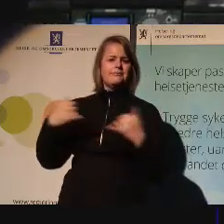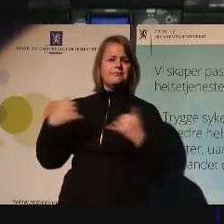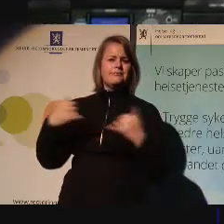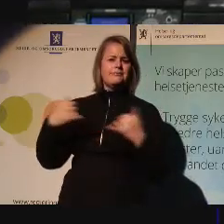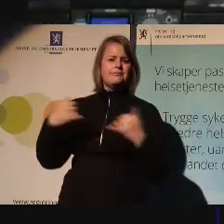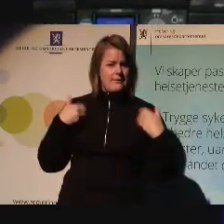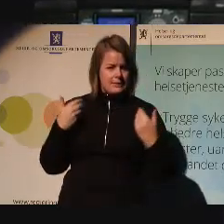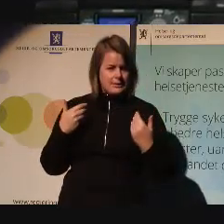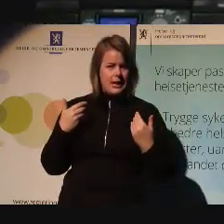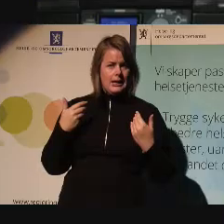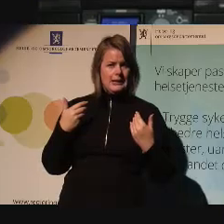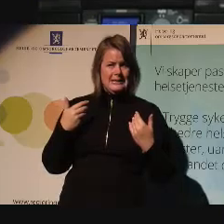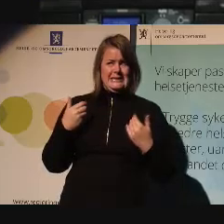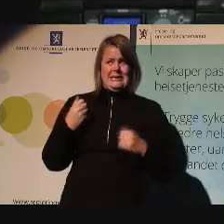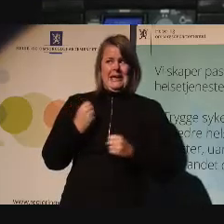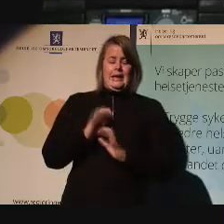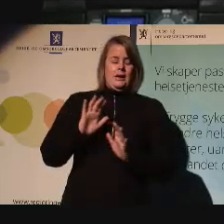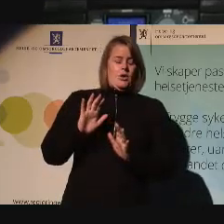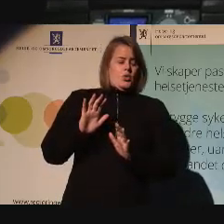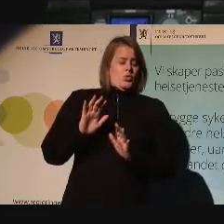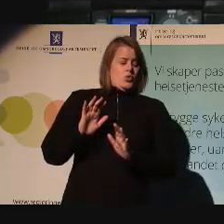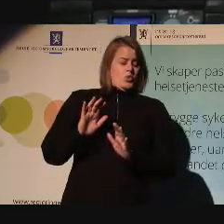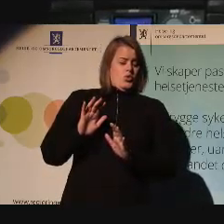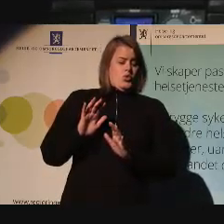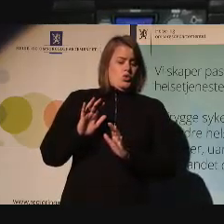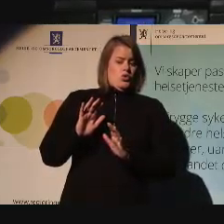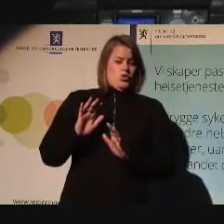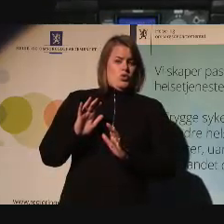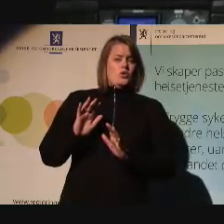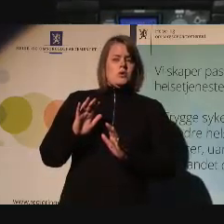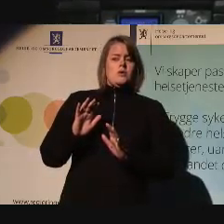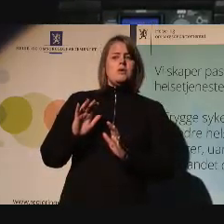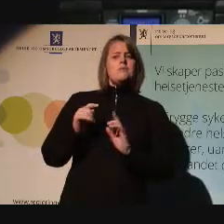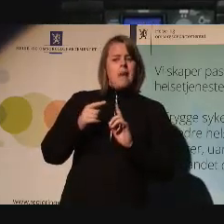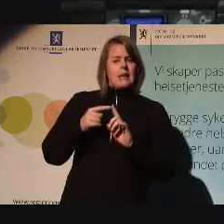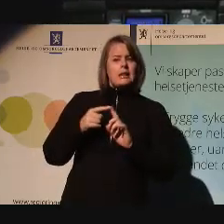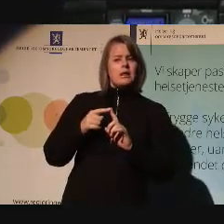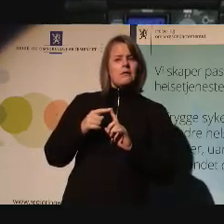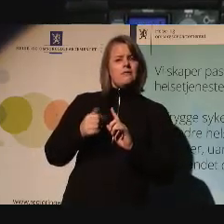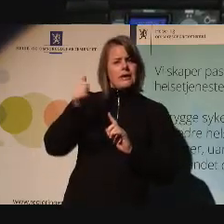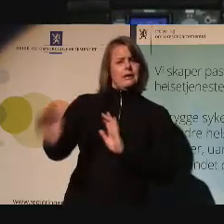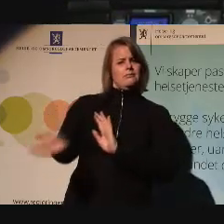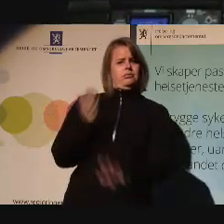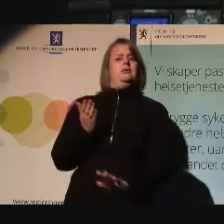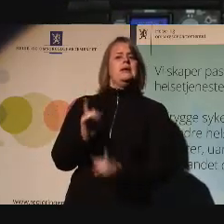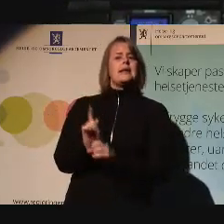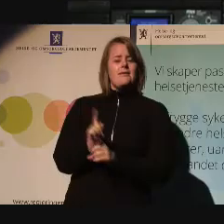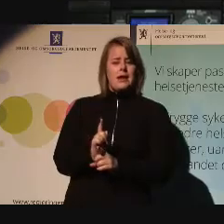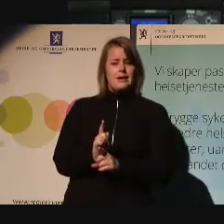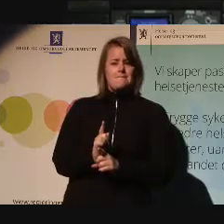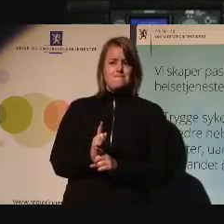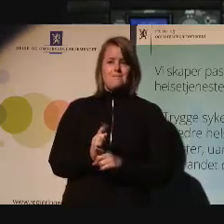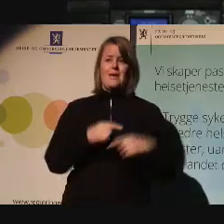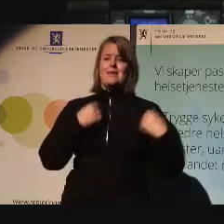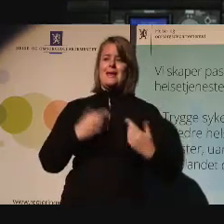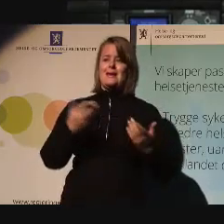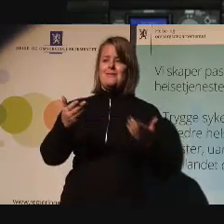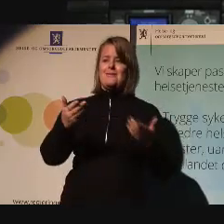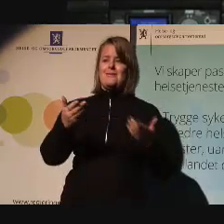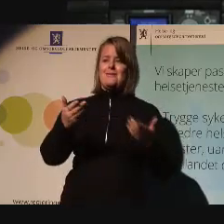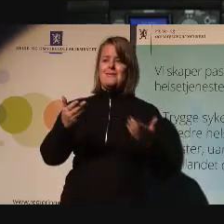som vi helst skulle vært foruten, naturligvis, men som det er så utrolig viktig at vi får høre om. Hjertelig velkommen til Helge